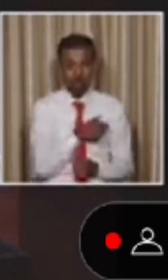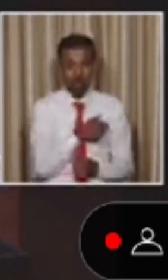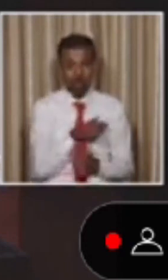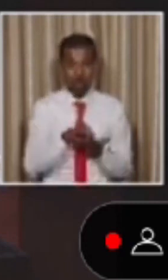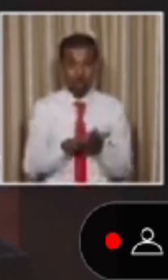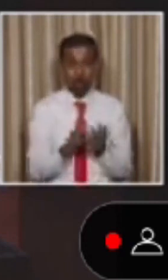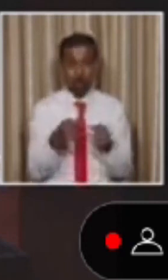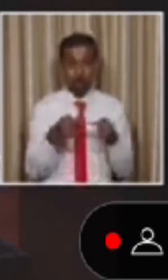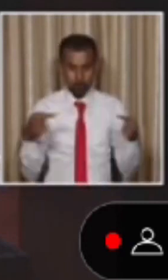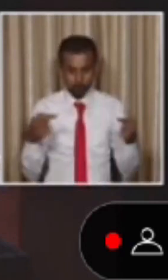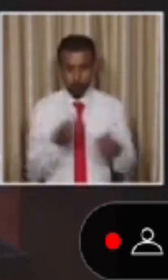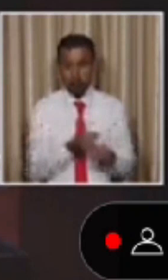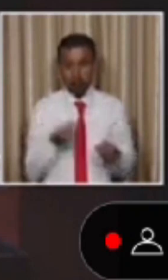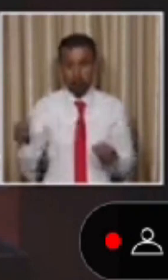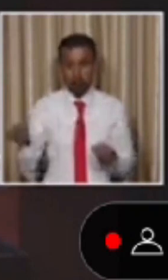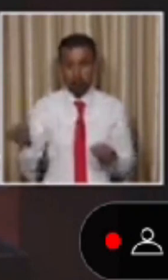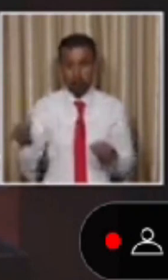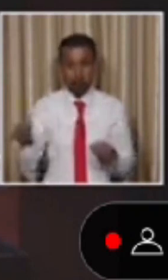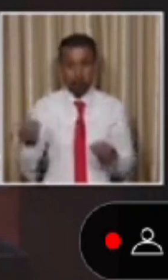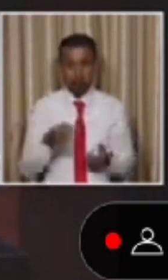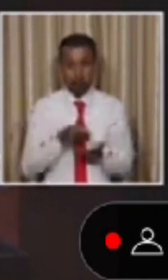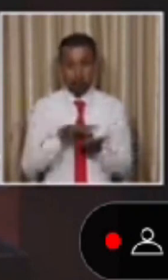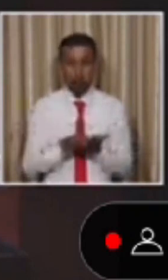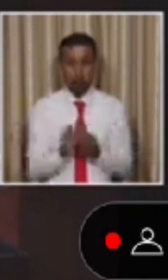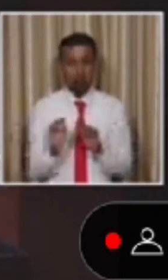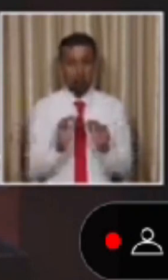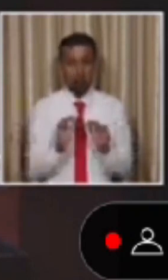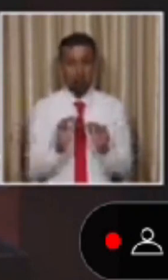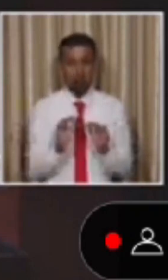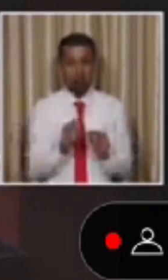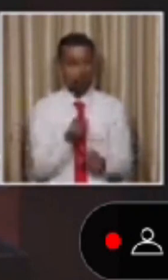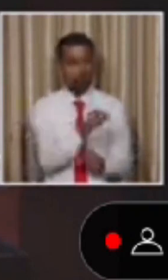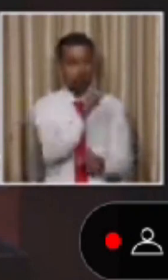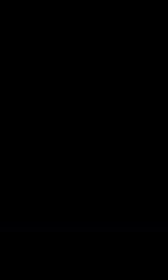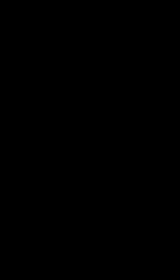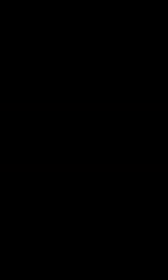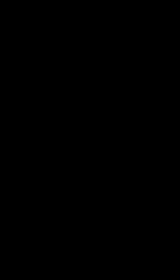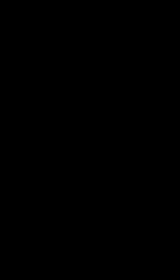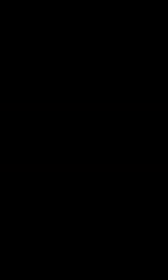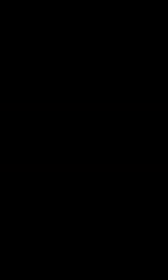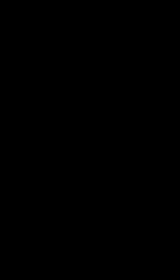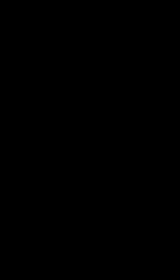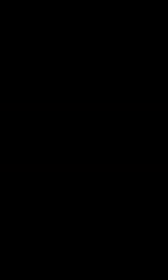දෙනවයි කියලා විපක්ෂයට දෙනවා. නායකයා තීන්දුව කරොත් අහවලාට දෙනවයි කියලා අහවලාට දෙනවා.